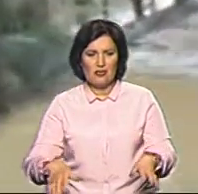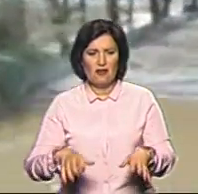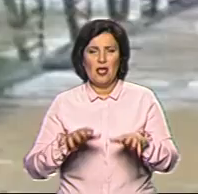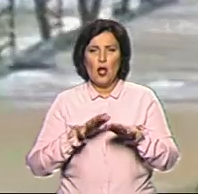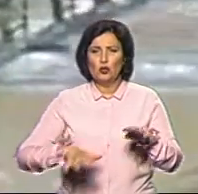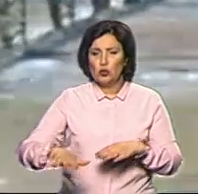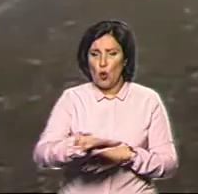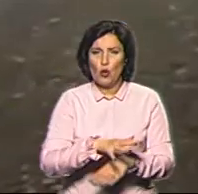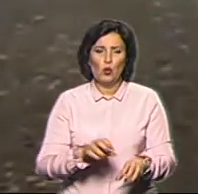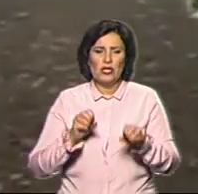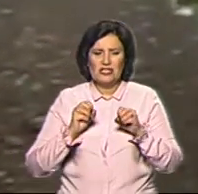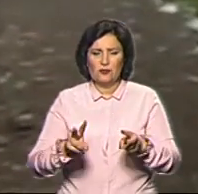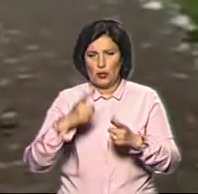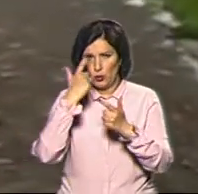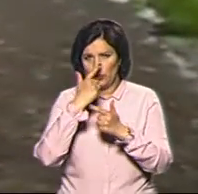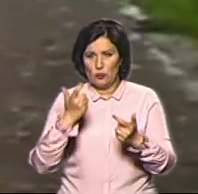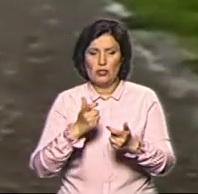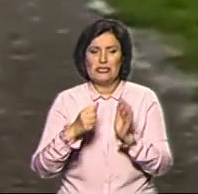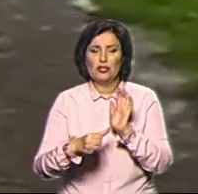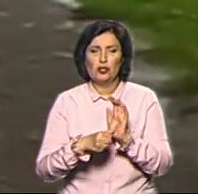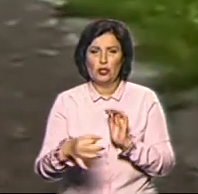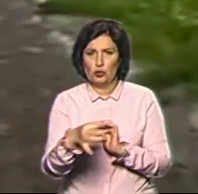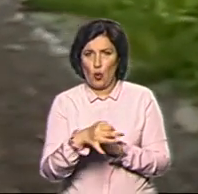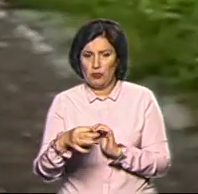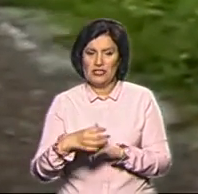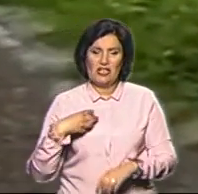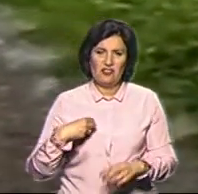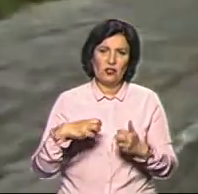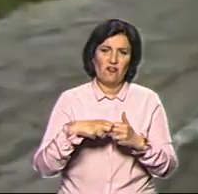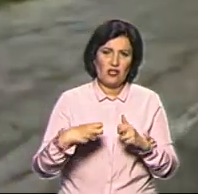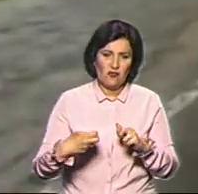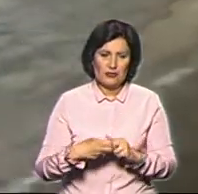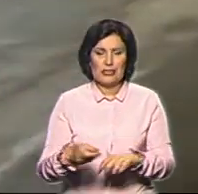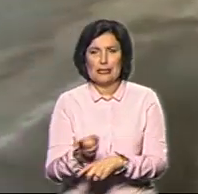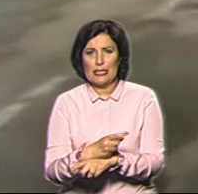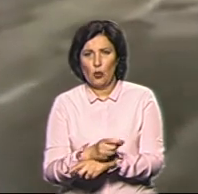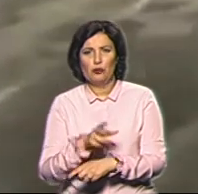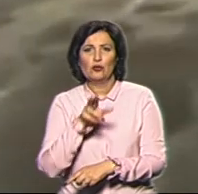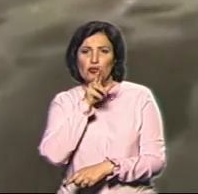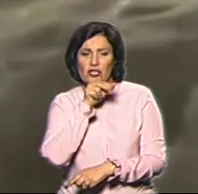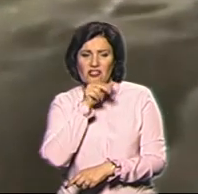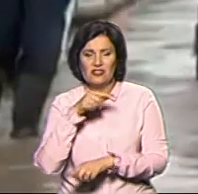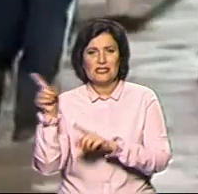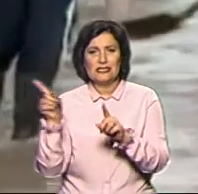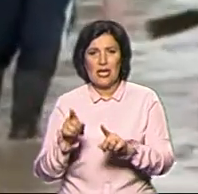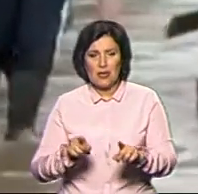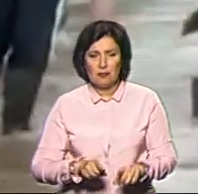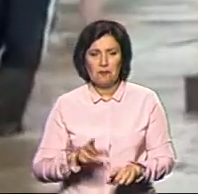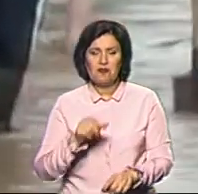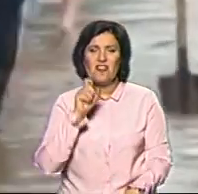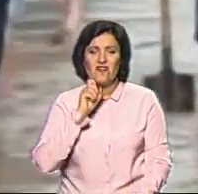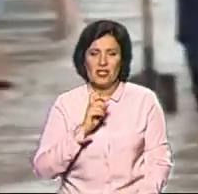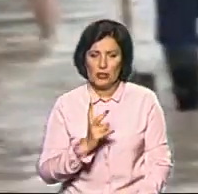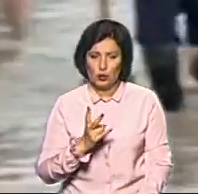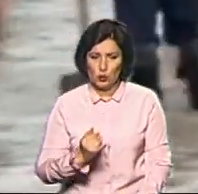надзвичайної екологічної ситуації оголосили 6 областей – Львівську, Івано-Франківську, Тернопільську, Чернівецьку, Закарпатську та